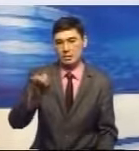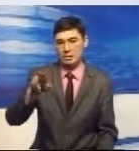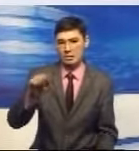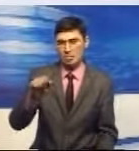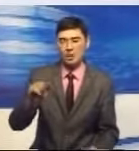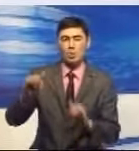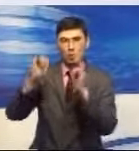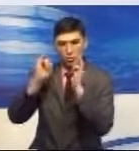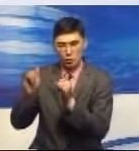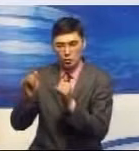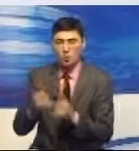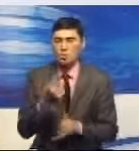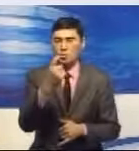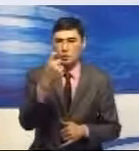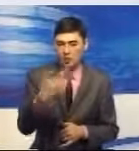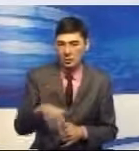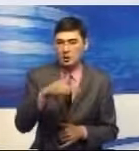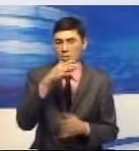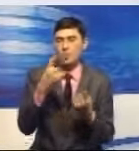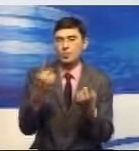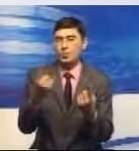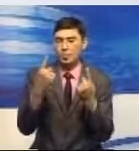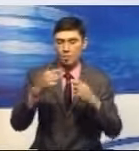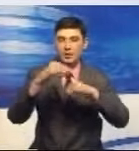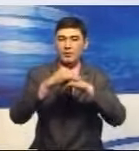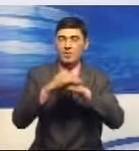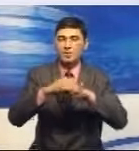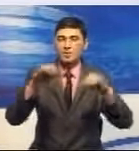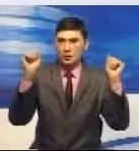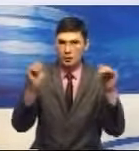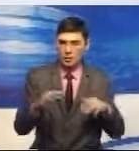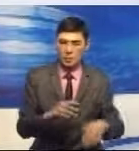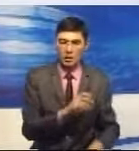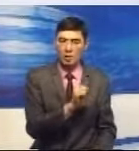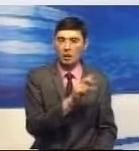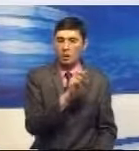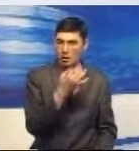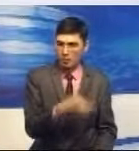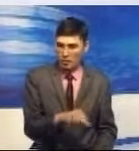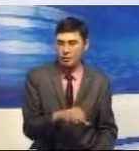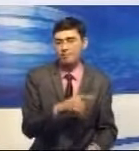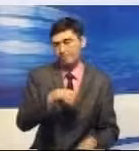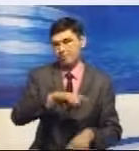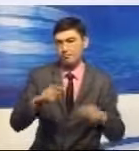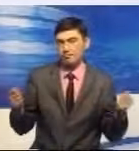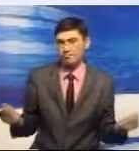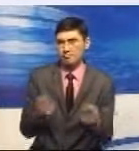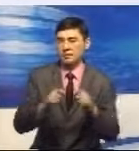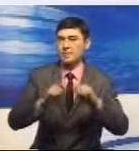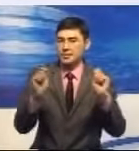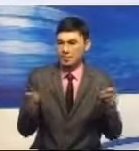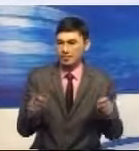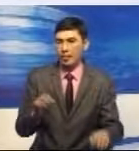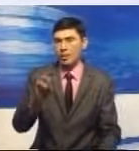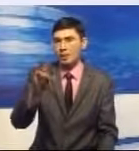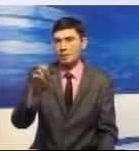Шара республикалық Абай Құнанбаев қоғамдық қорының бастамасымен ұйымдастырылды. Алаш қозғалысы кезінде қайраткерлігімен көзге түскен